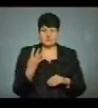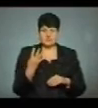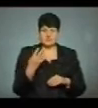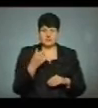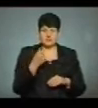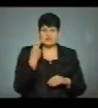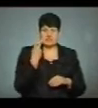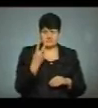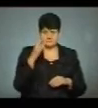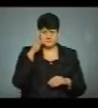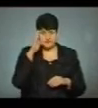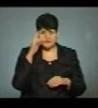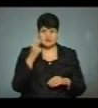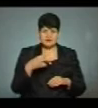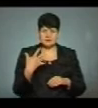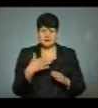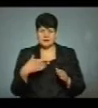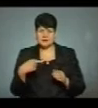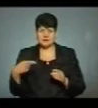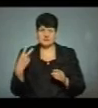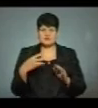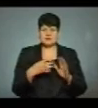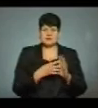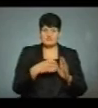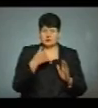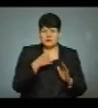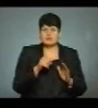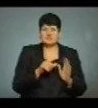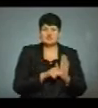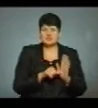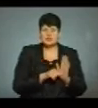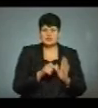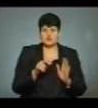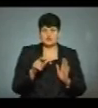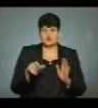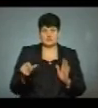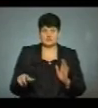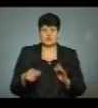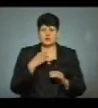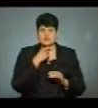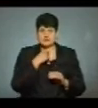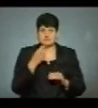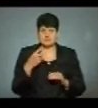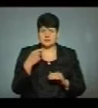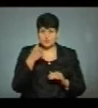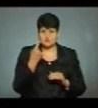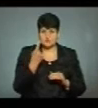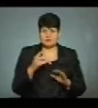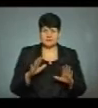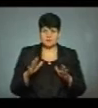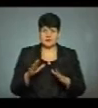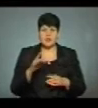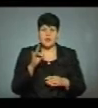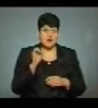– 2 чоловіки і 25-29 років – це 6 чоловік. І щитовидна залоза – 20 років – 1 випадок. Як ви бачите, рак